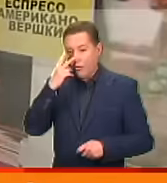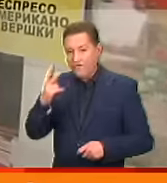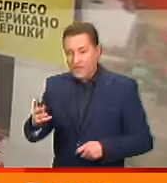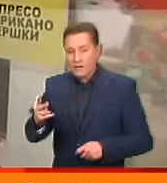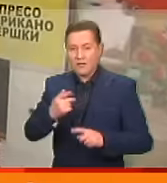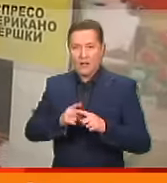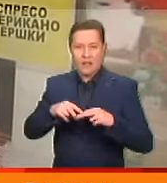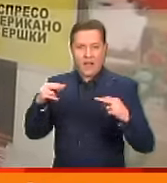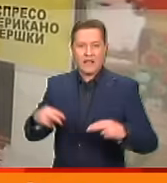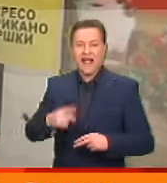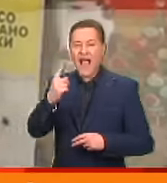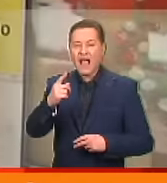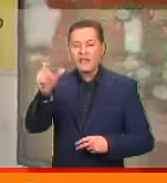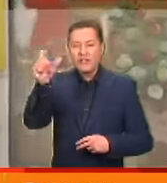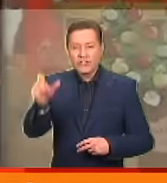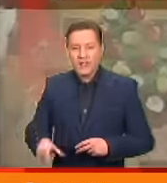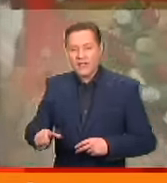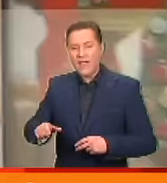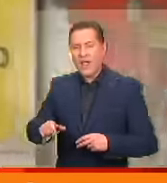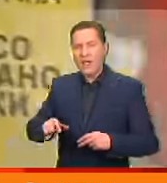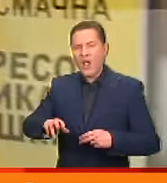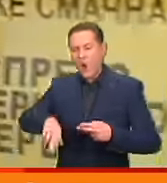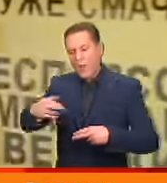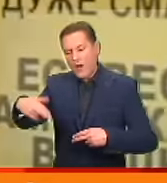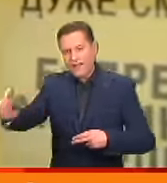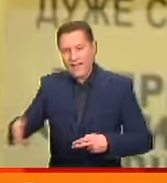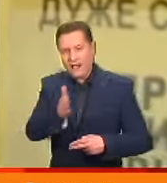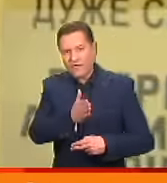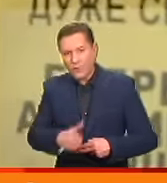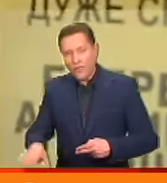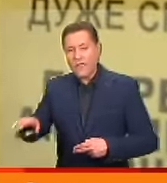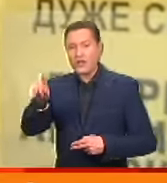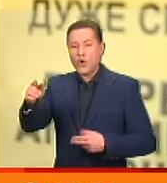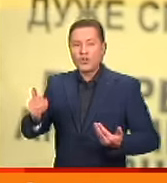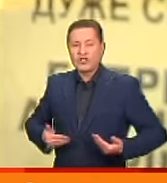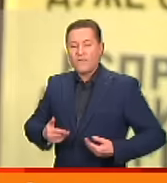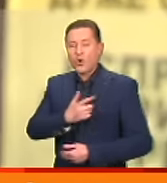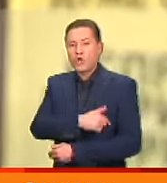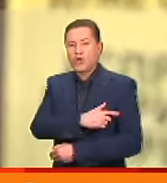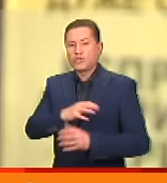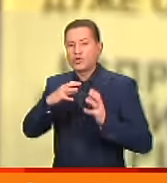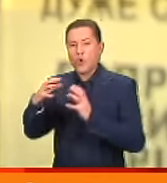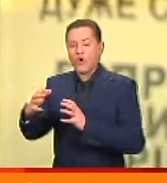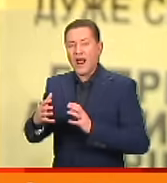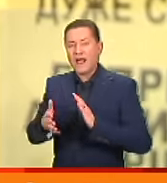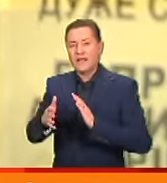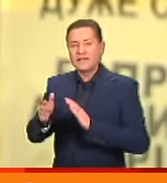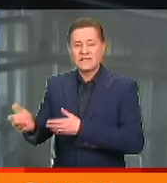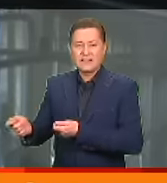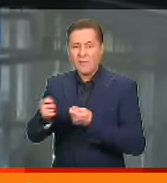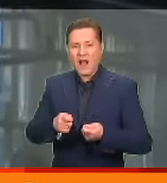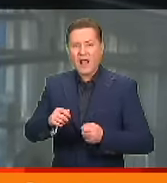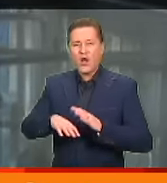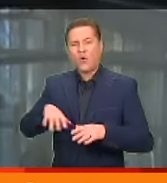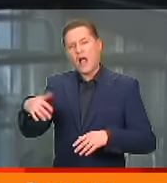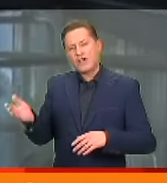бачила. Один чоловік, він улетів в кювет. Він живий, його скорая забрала. Я бачила, у нього рука шевелилась.